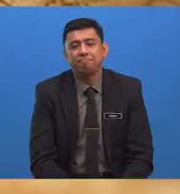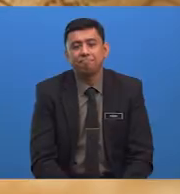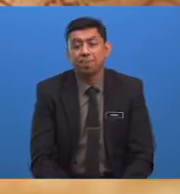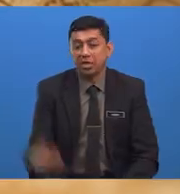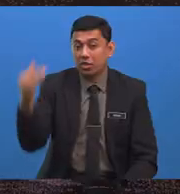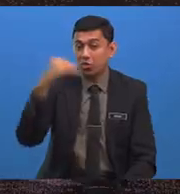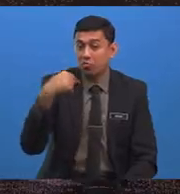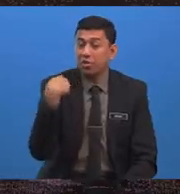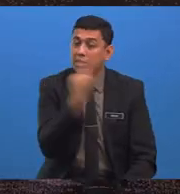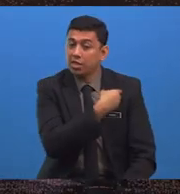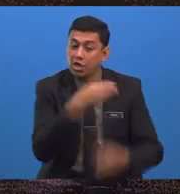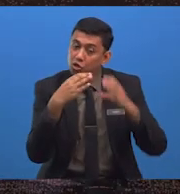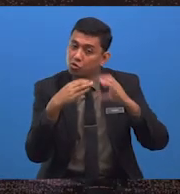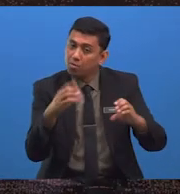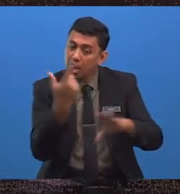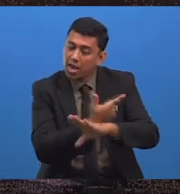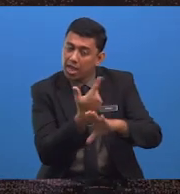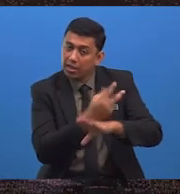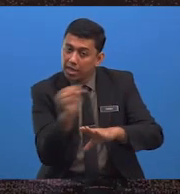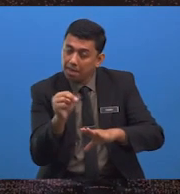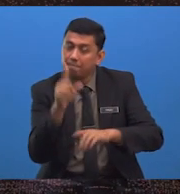Jom kita cuba latihan pertama ini.